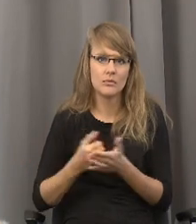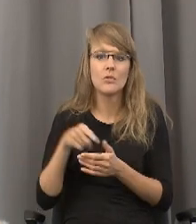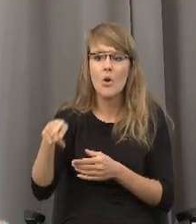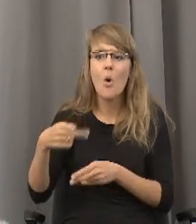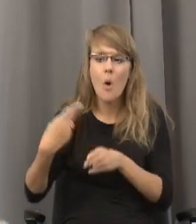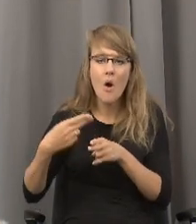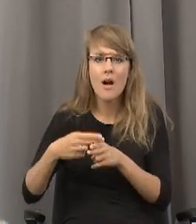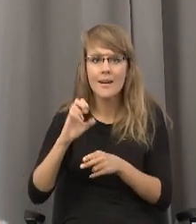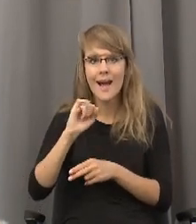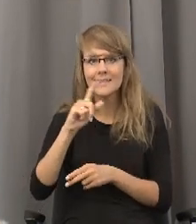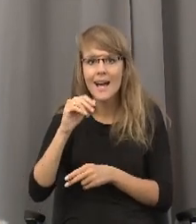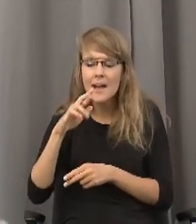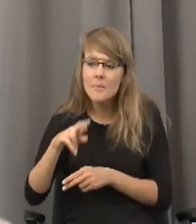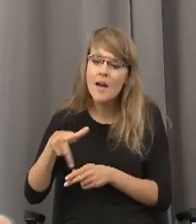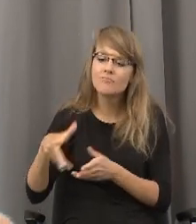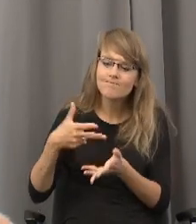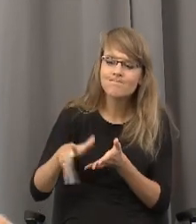z chorobą Alzheimera.